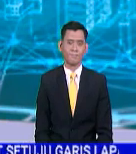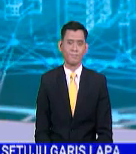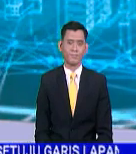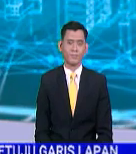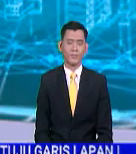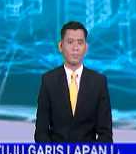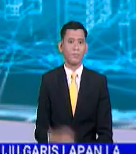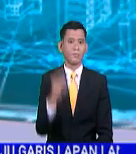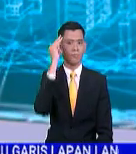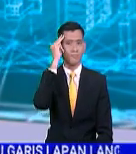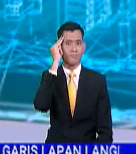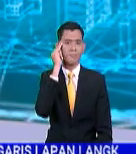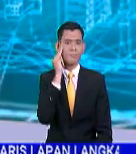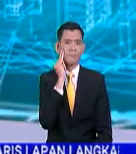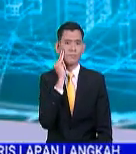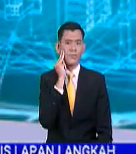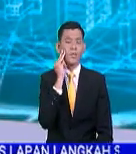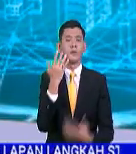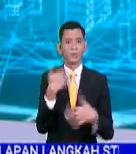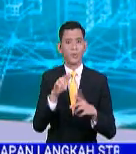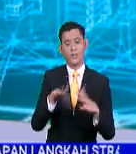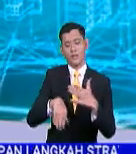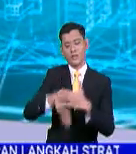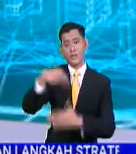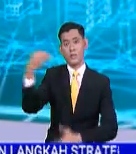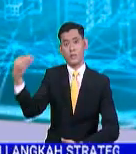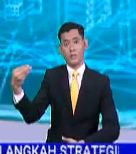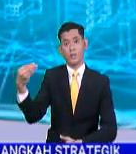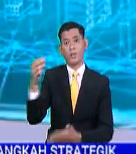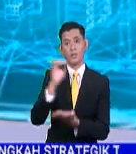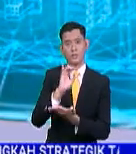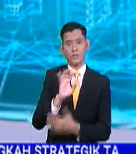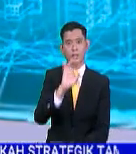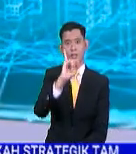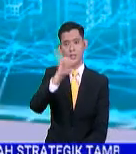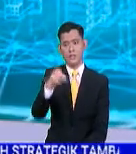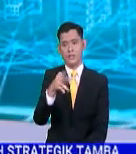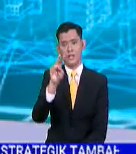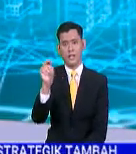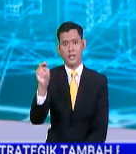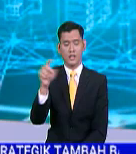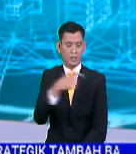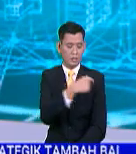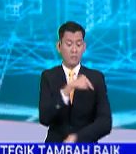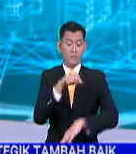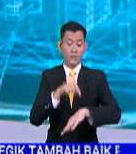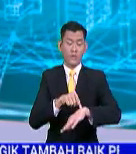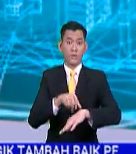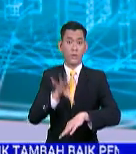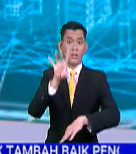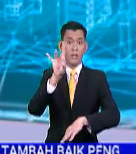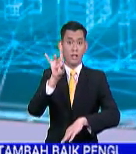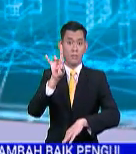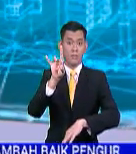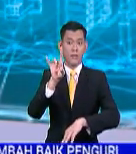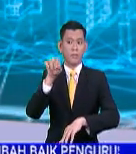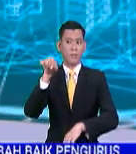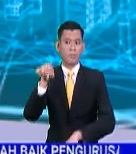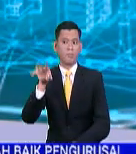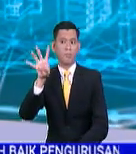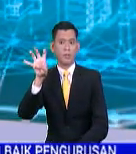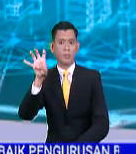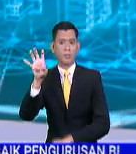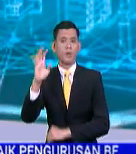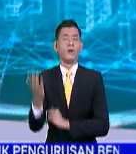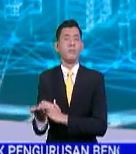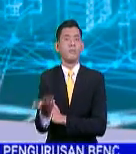Tun Dr. Mahathir Mohamad dibenar keluar dari Institut Jantung Negara IJN pukul 8.40 pagi tadi dan akan